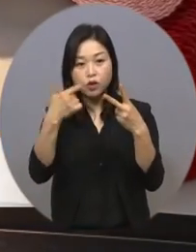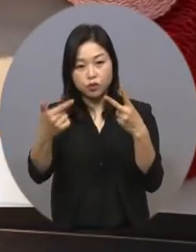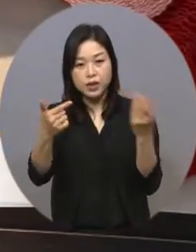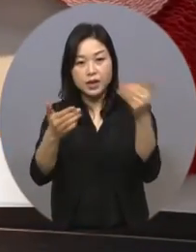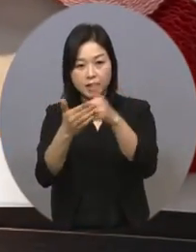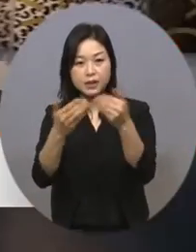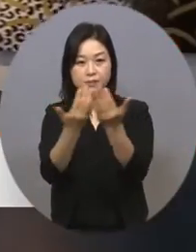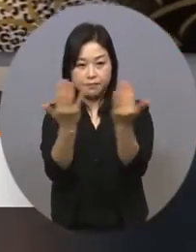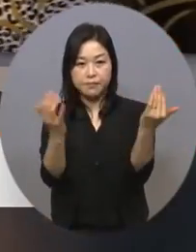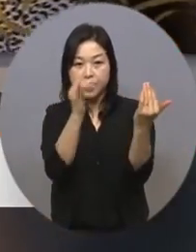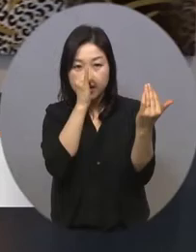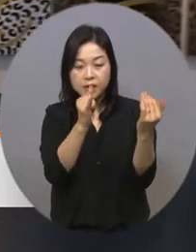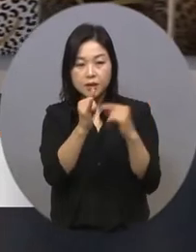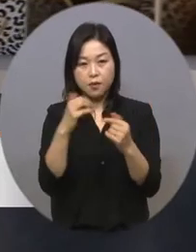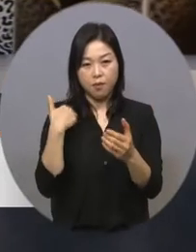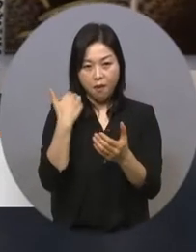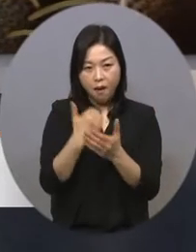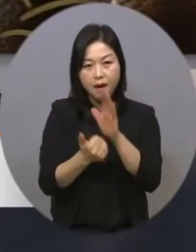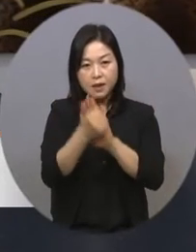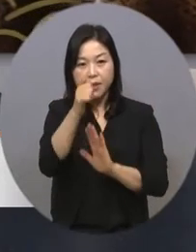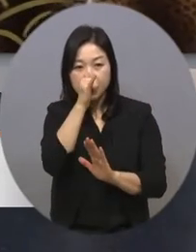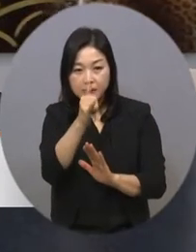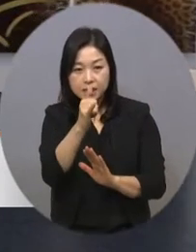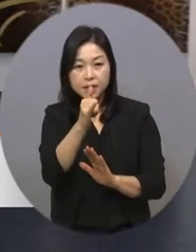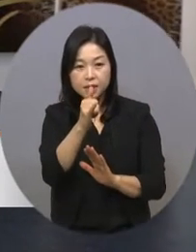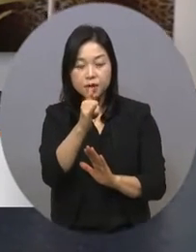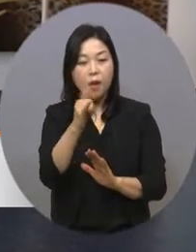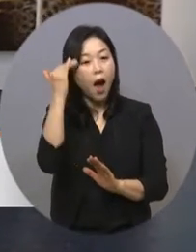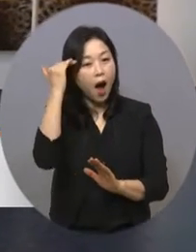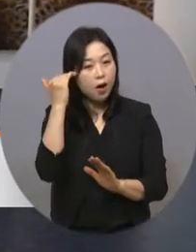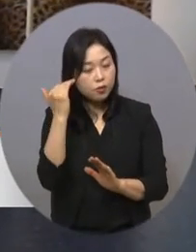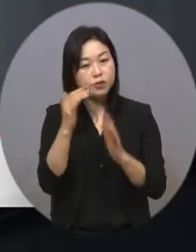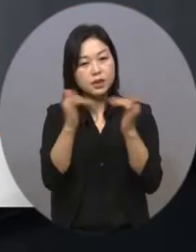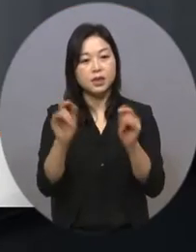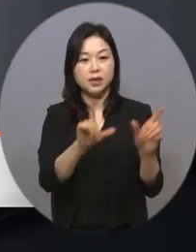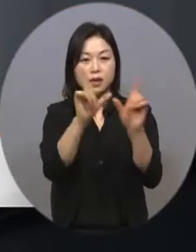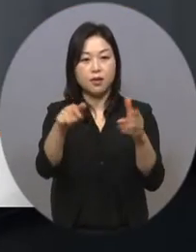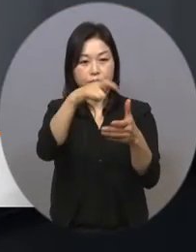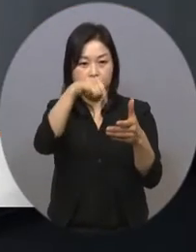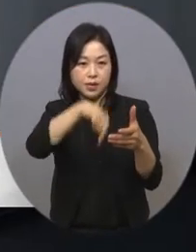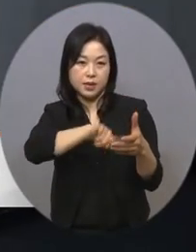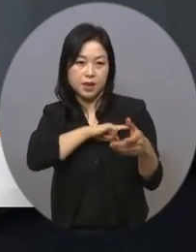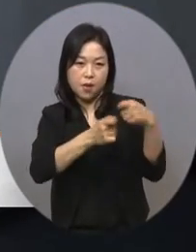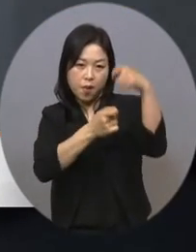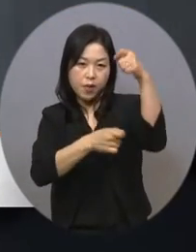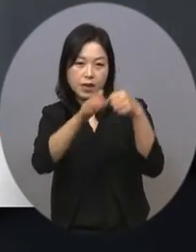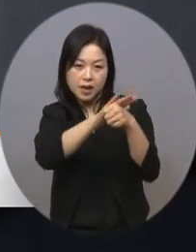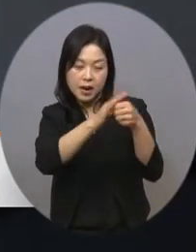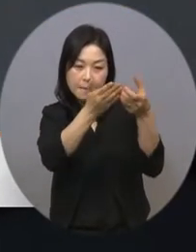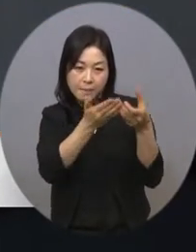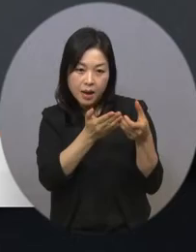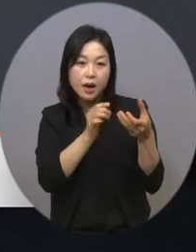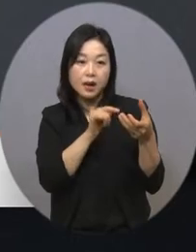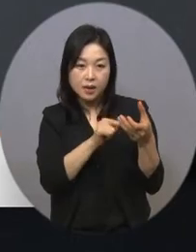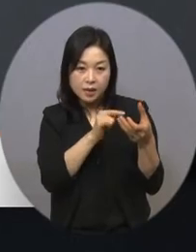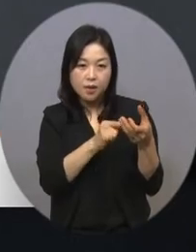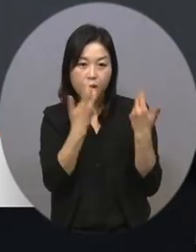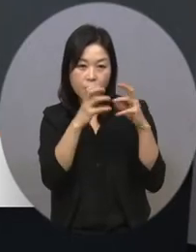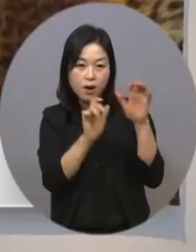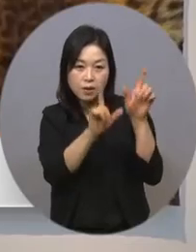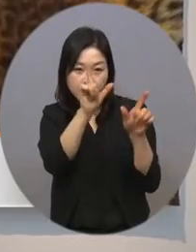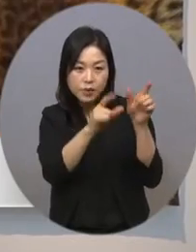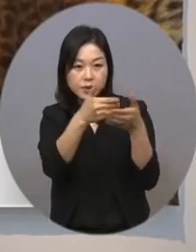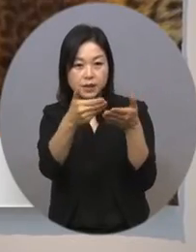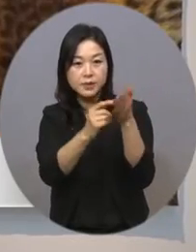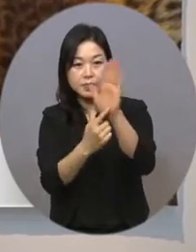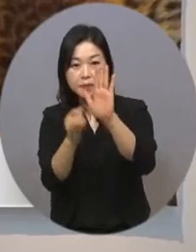풍요와 희망을 주는 상층으로 한국인의 삶 속에서 가장 오랫동안 사랑받아온 호랑이의 모습을 담은